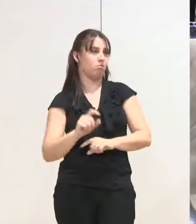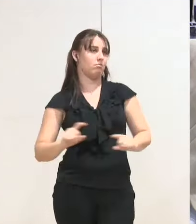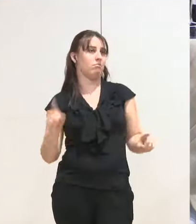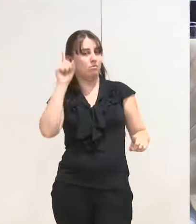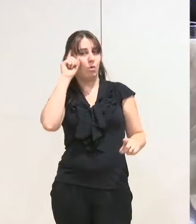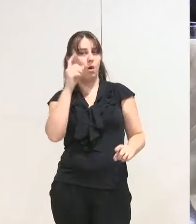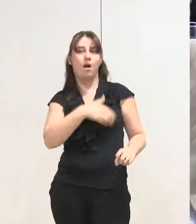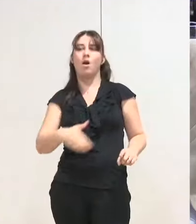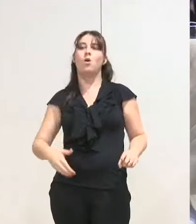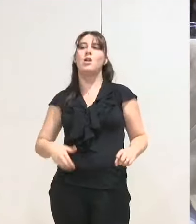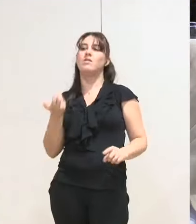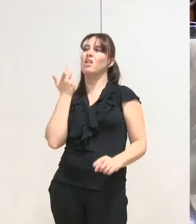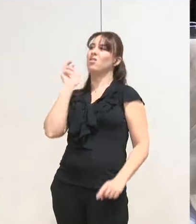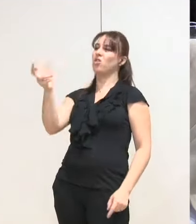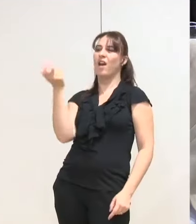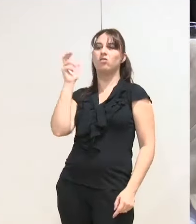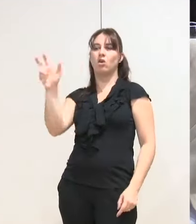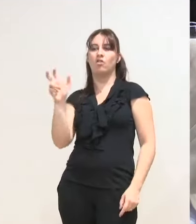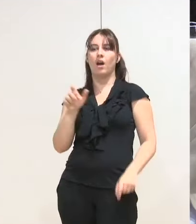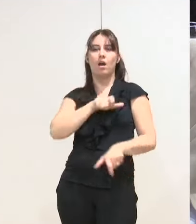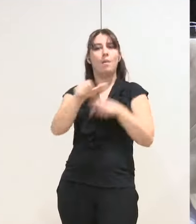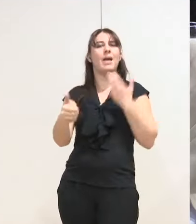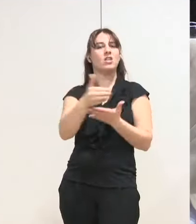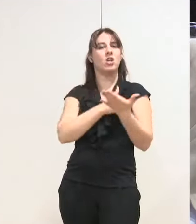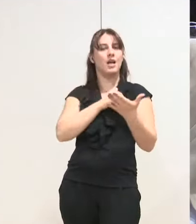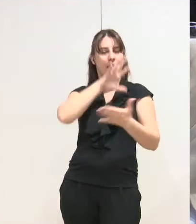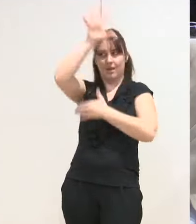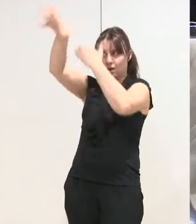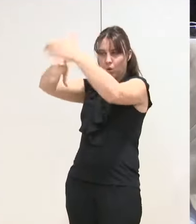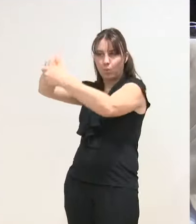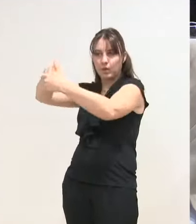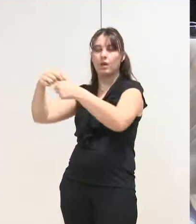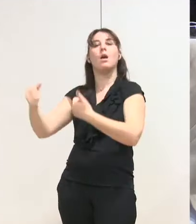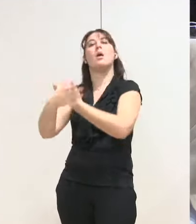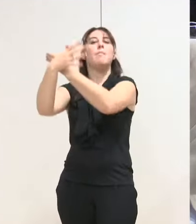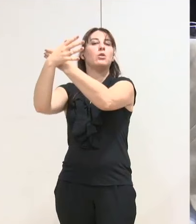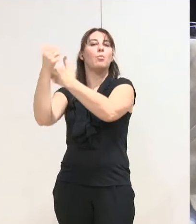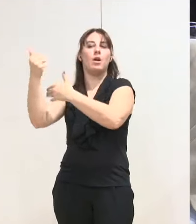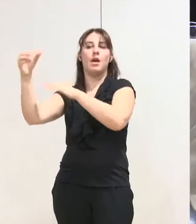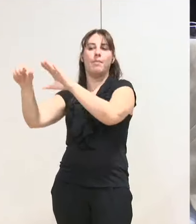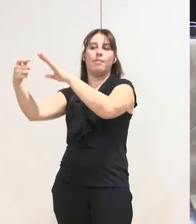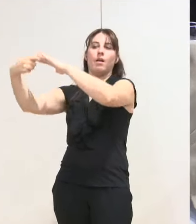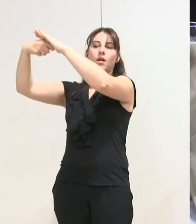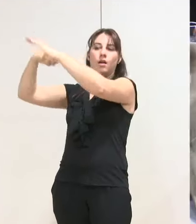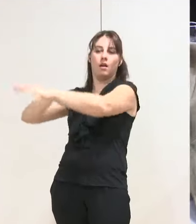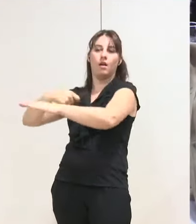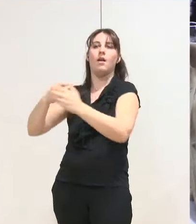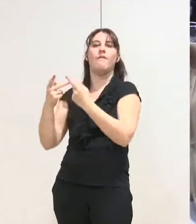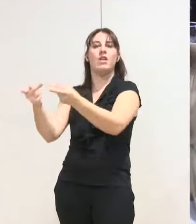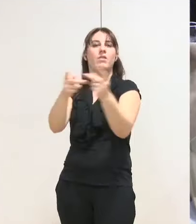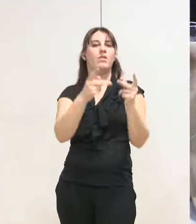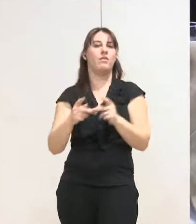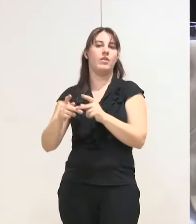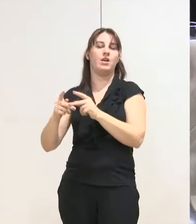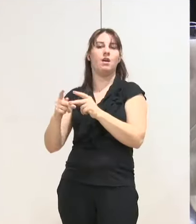collectivités qui transfèrent les compétences transfèrent les moyens afférents la métropole retirera de sa dotation de solidarité en direction des communes les